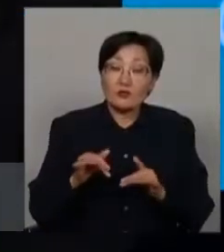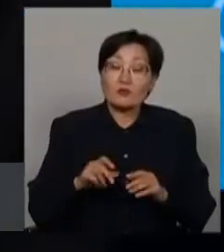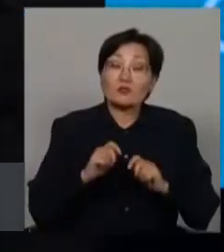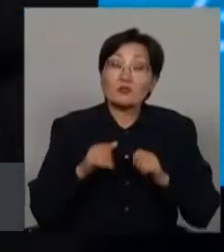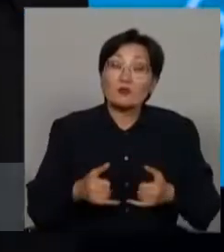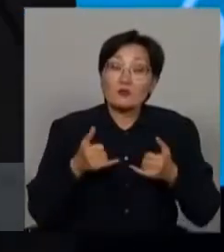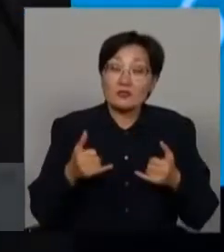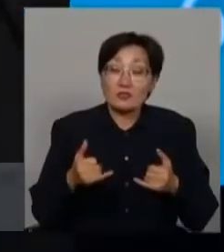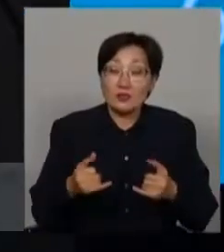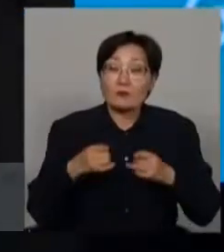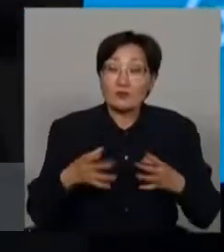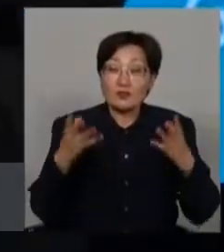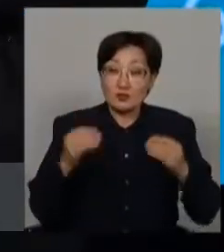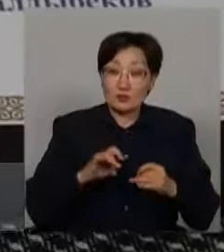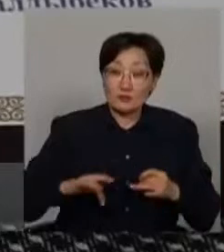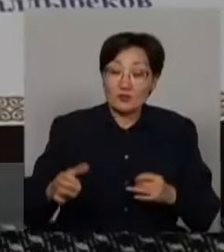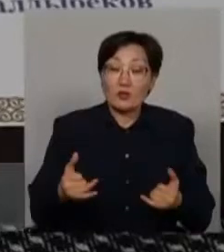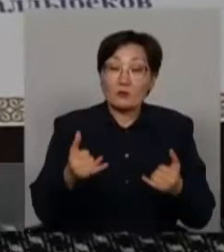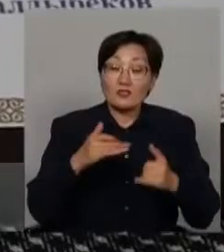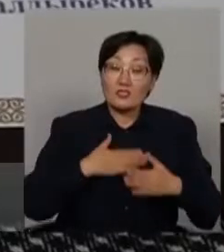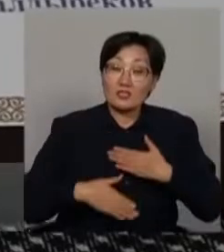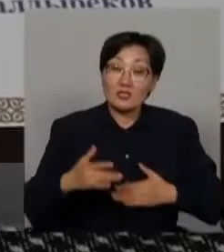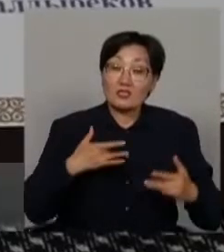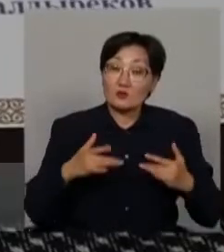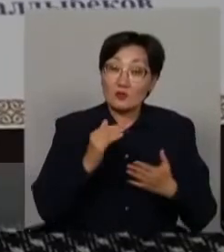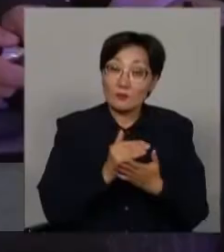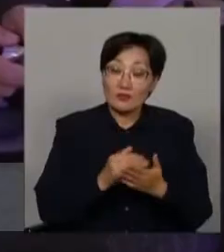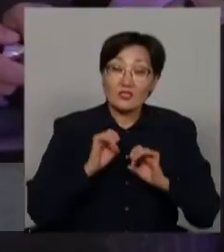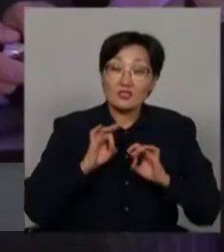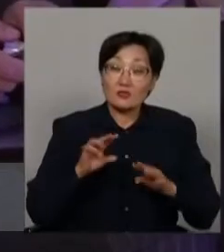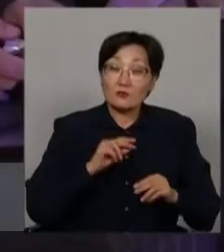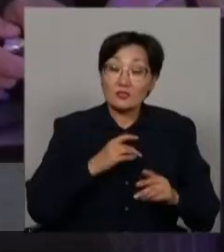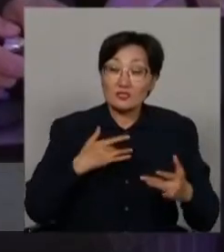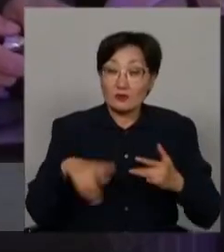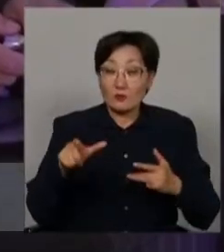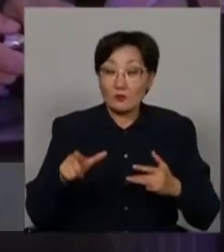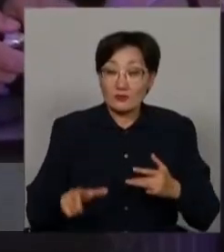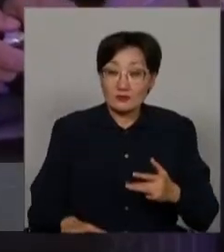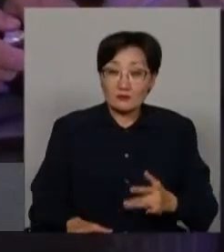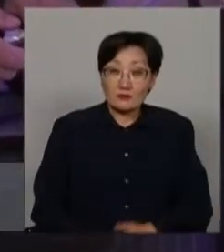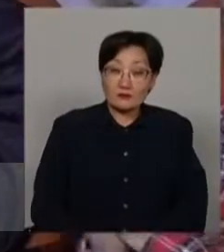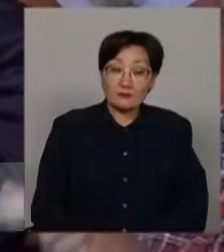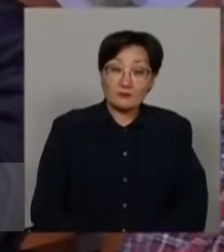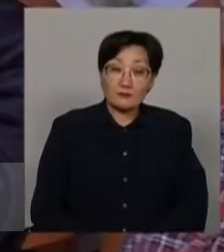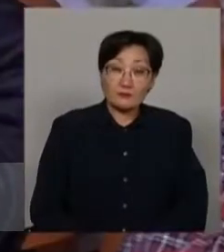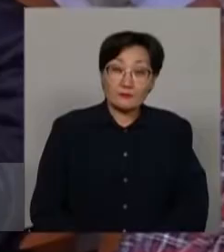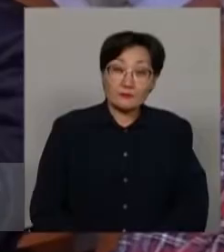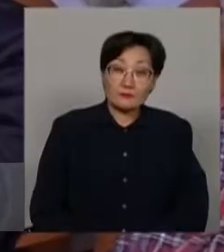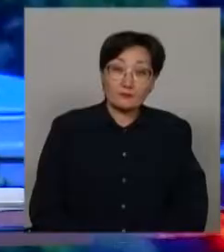к празднованию Дня Республики. Гостей порадовали концертные программы известных исполнителей отечественной эстрады.